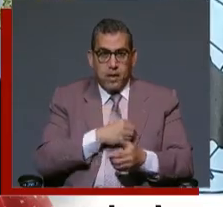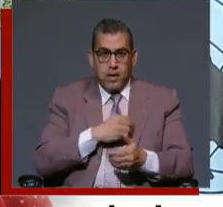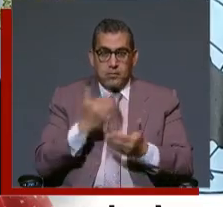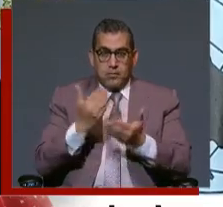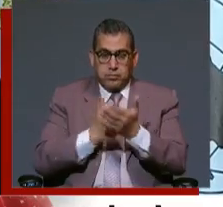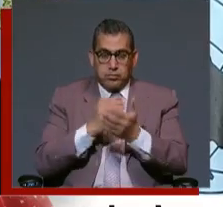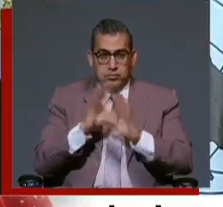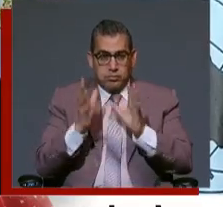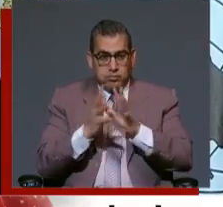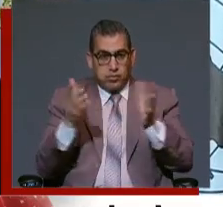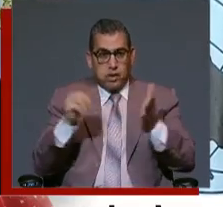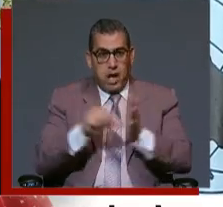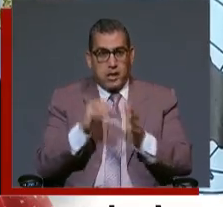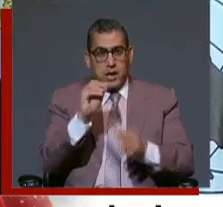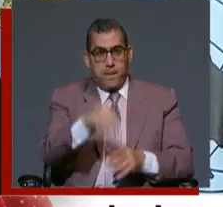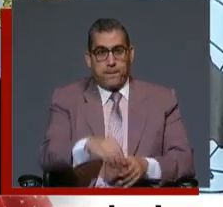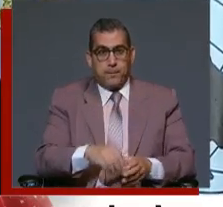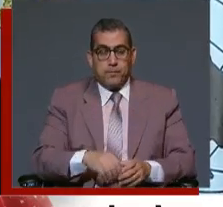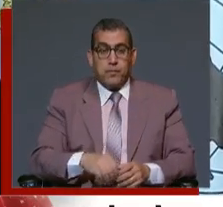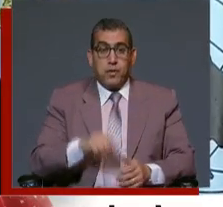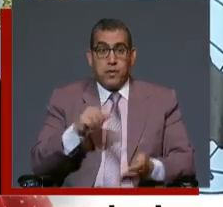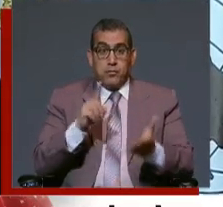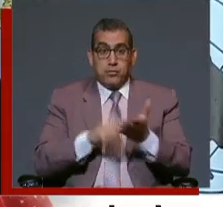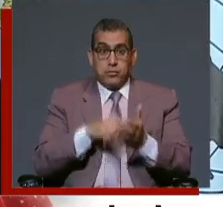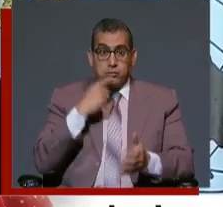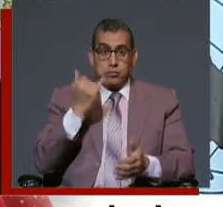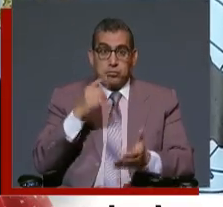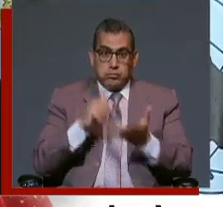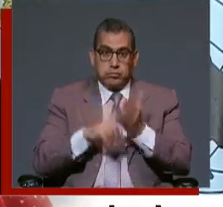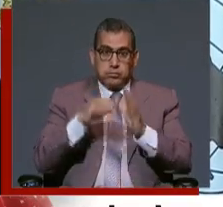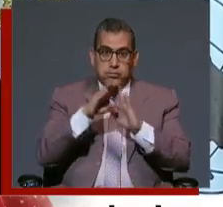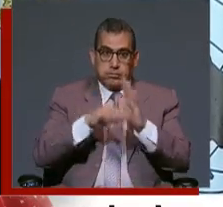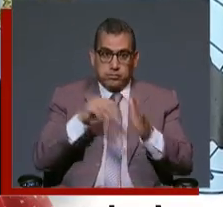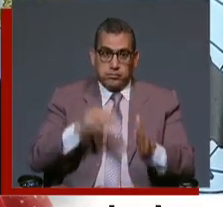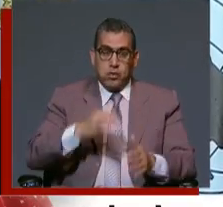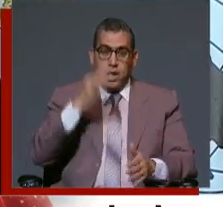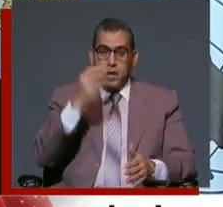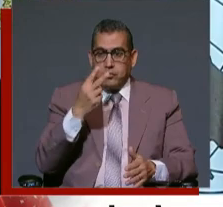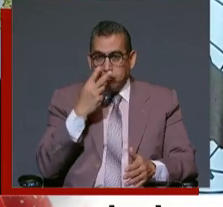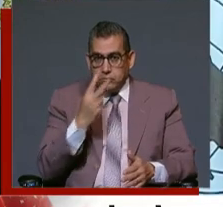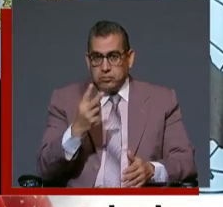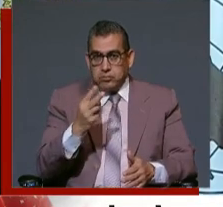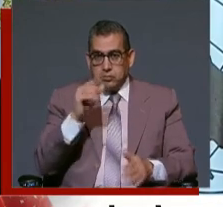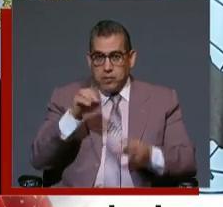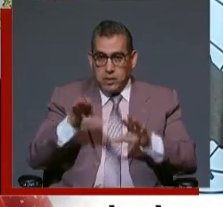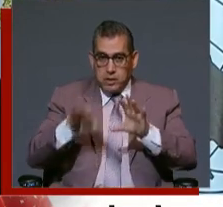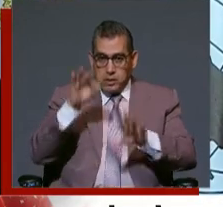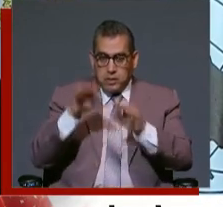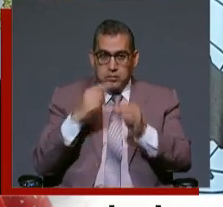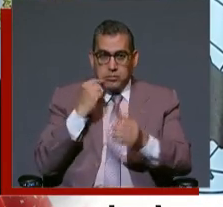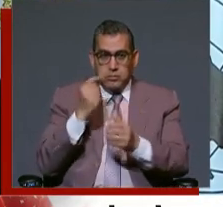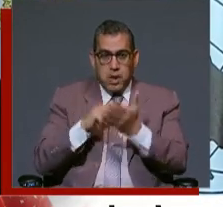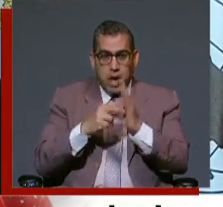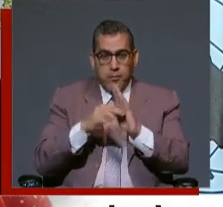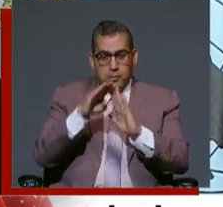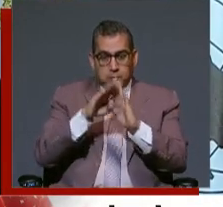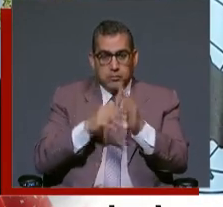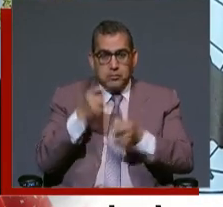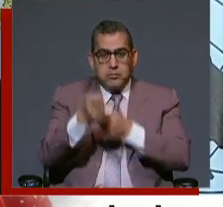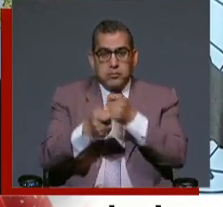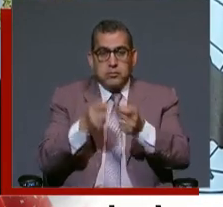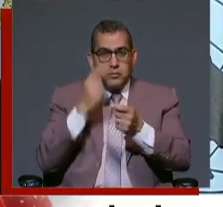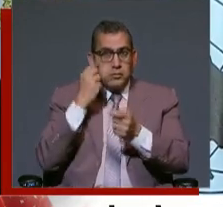القطاع الخاص، وهو الأمر الذي يفرض ضرورة النظر إلى إيجاد آليات وأدوات تمويلية جديدة